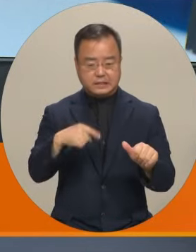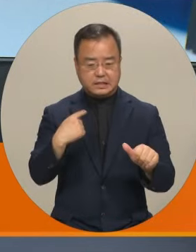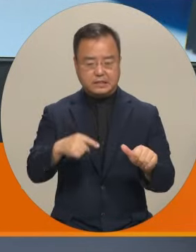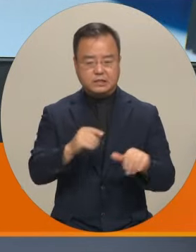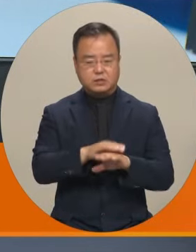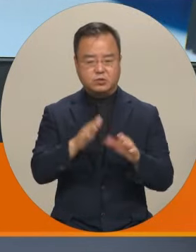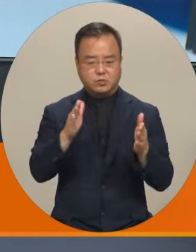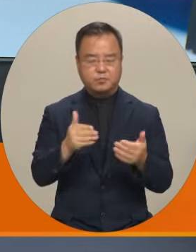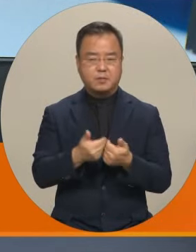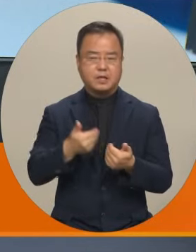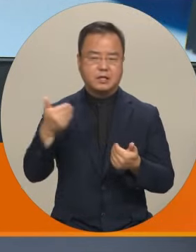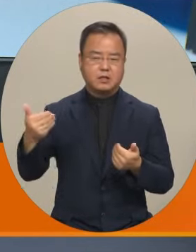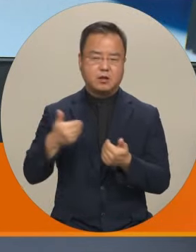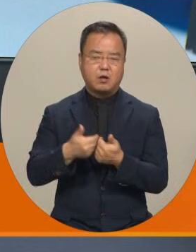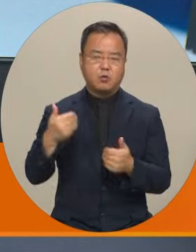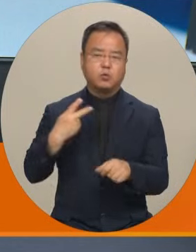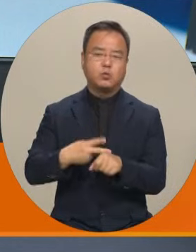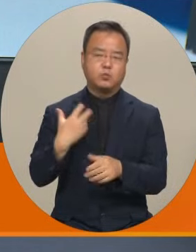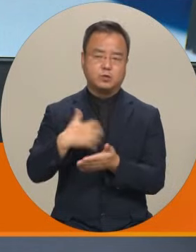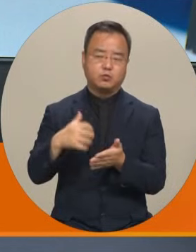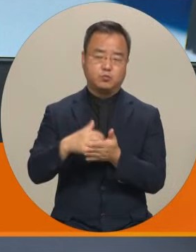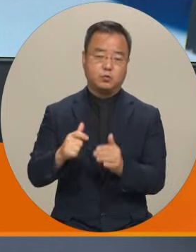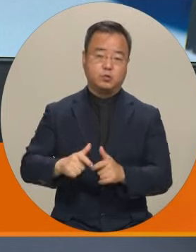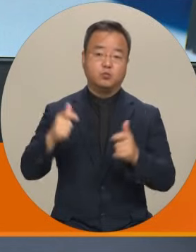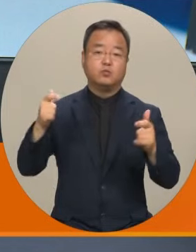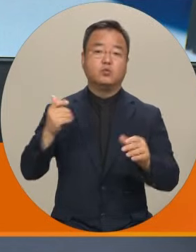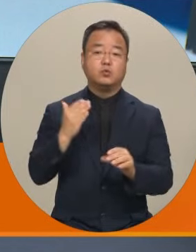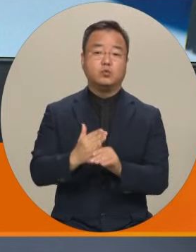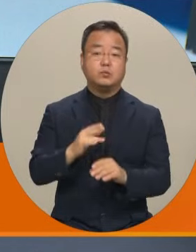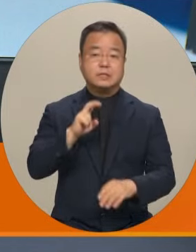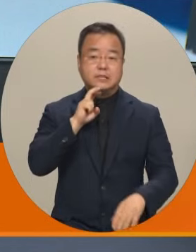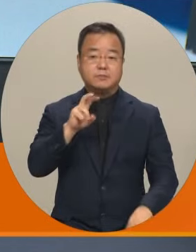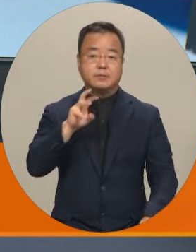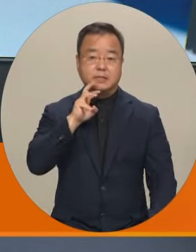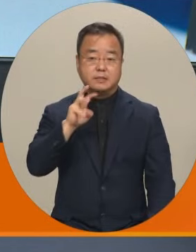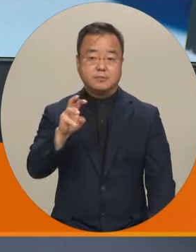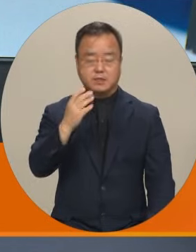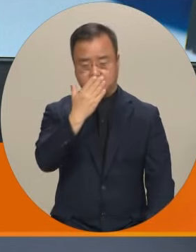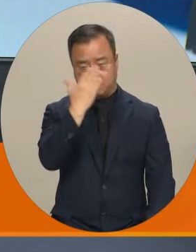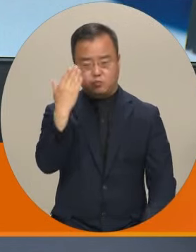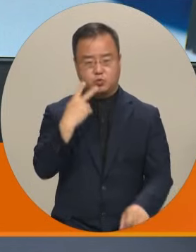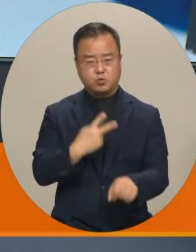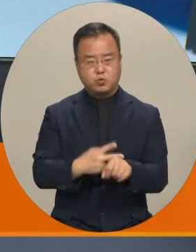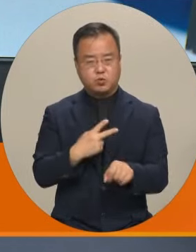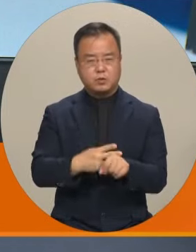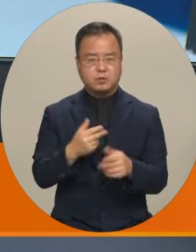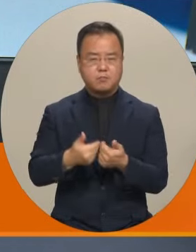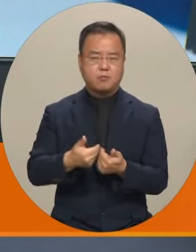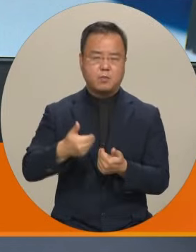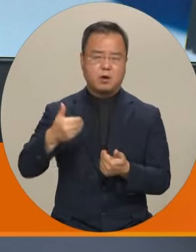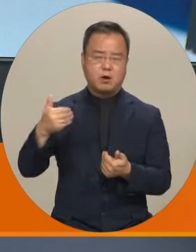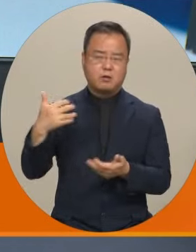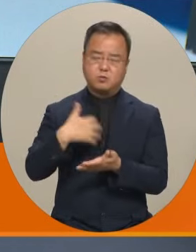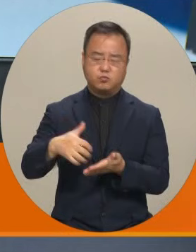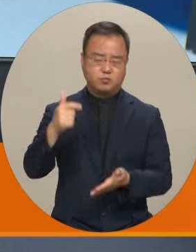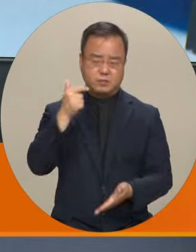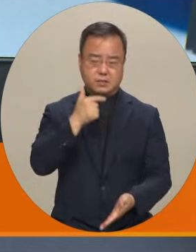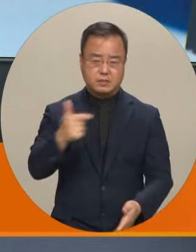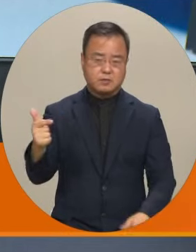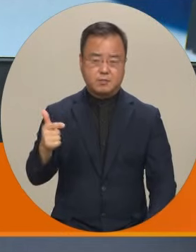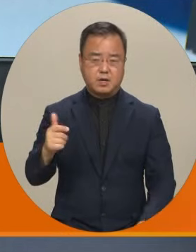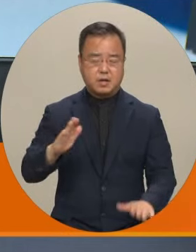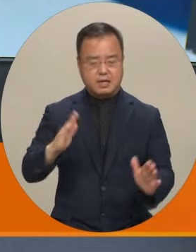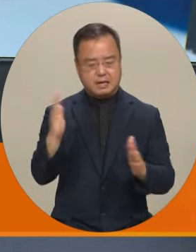교사들이 늘고 있는데 특히 2 30대 젊은 교사들의 이탈이 심상치가 않습니다 학생